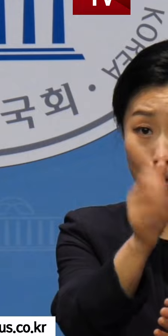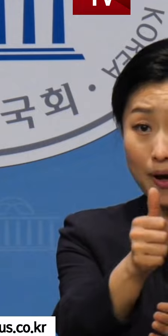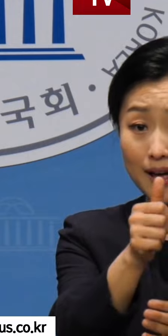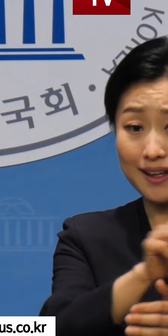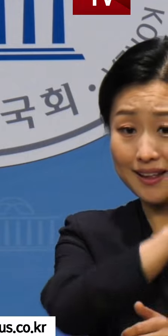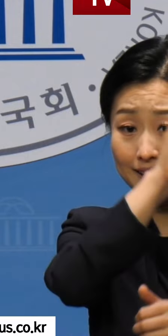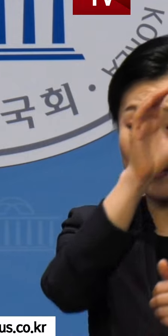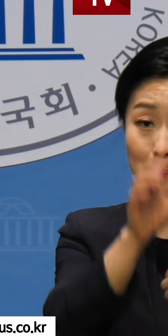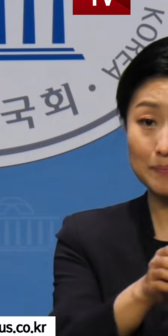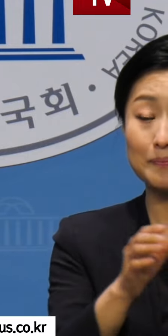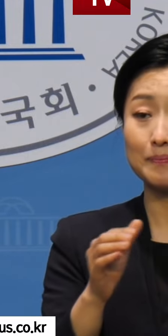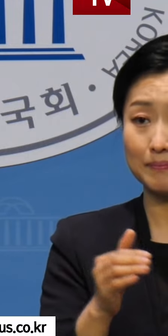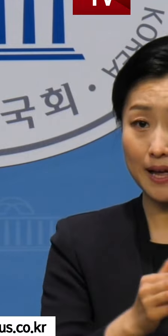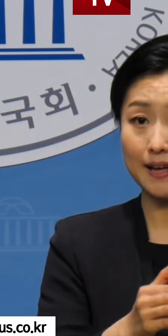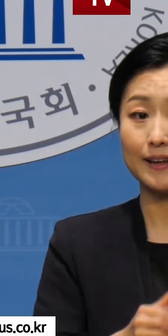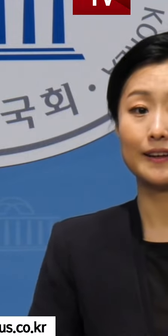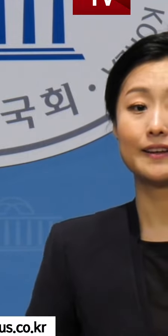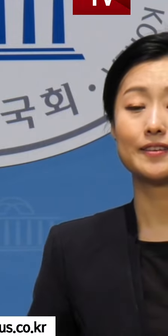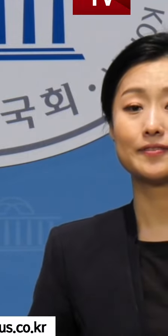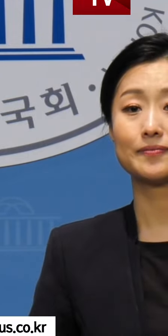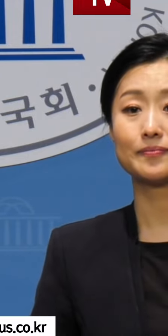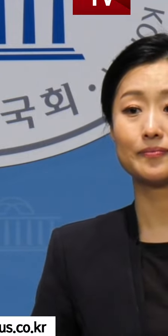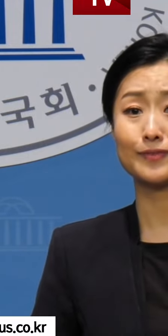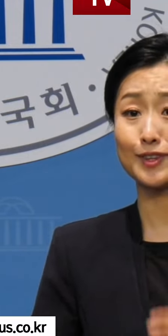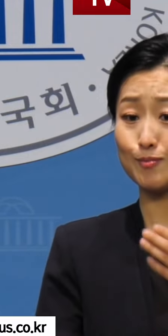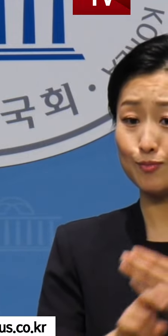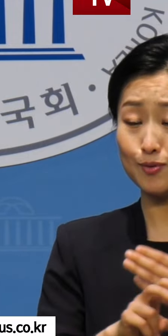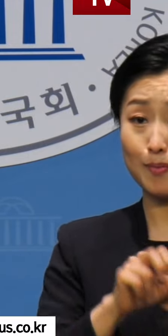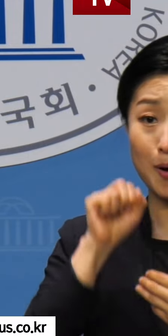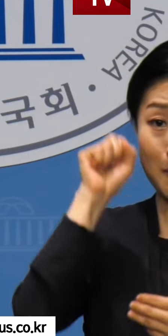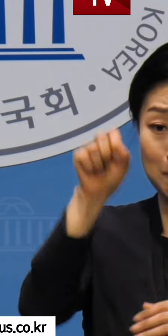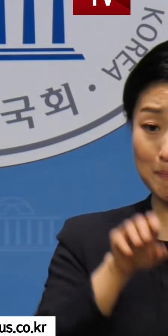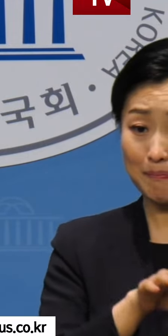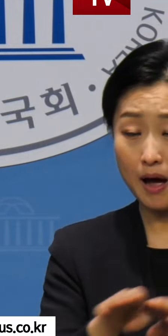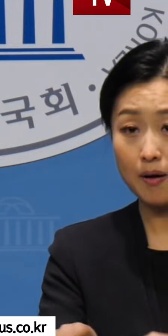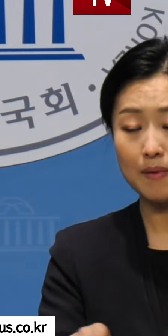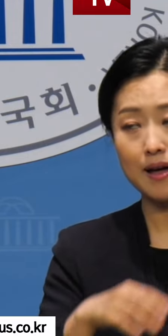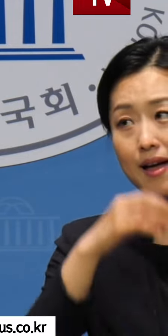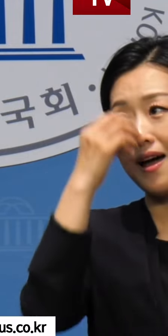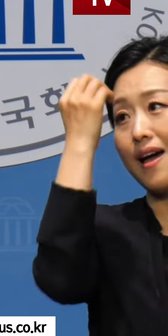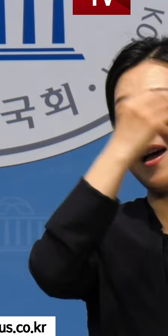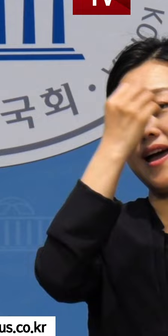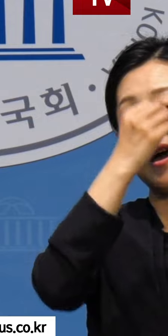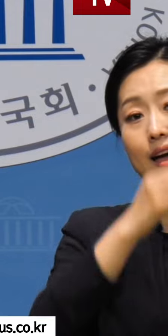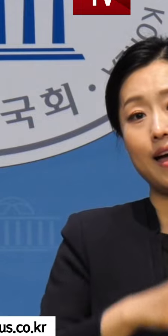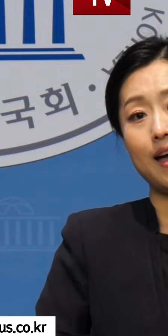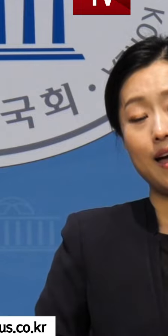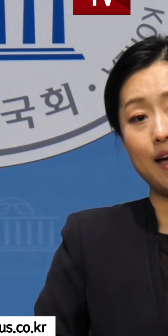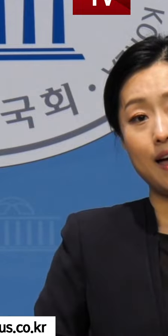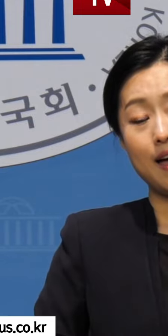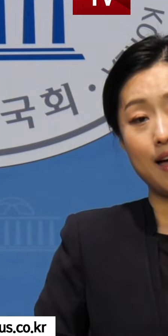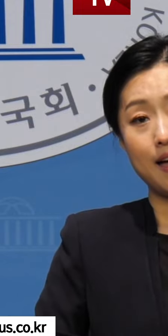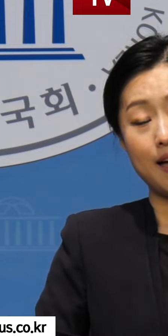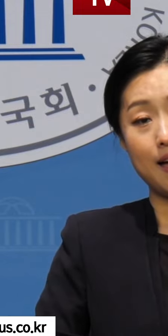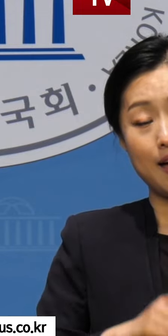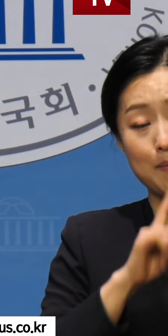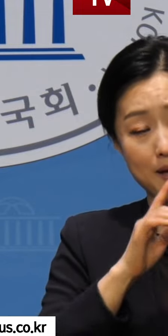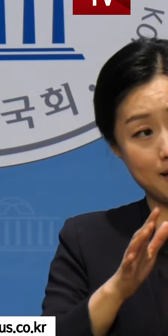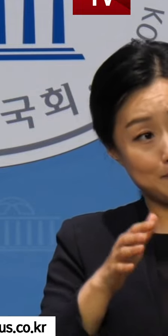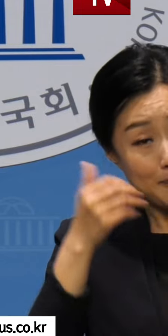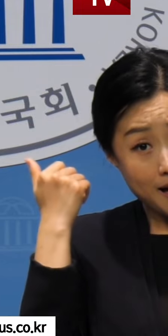후보자로 지명했습니다. 불법파업의 손해폭탄이 특효약이라는 망언도 서슴치